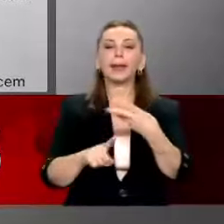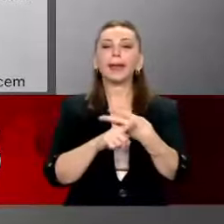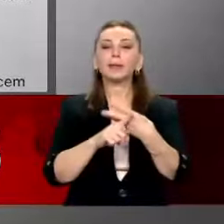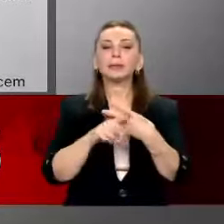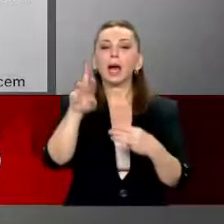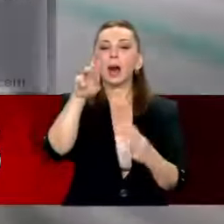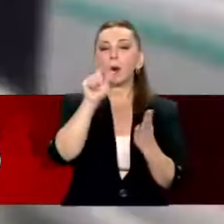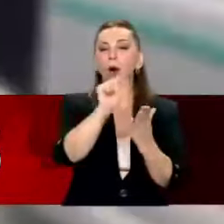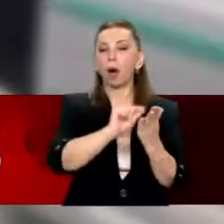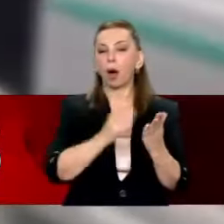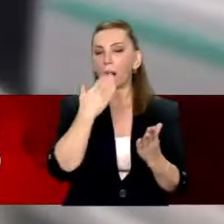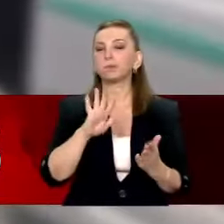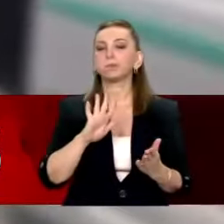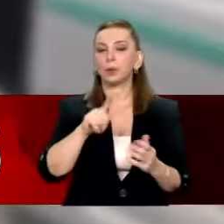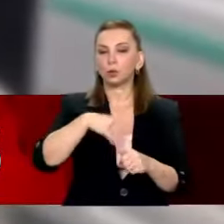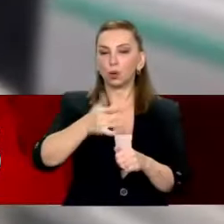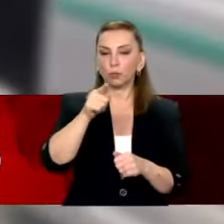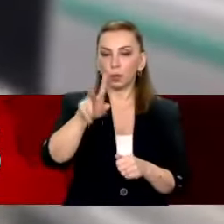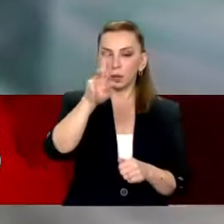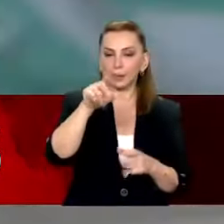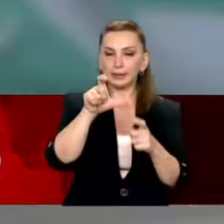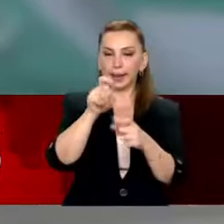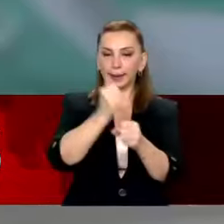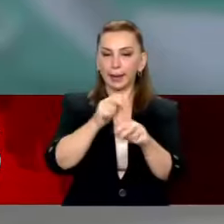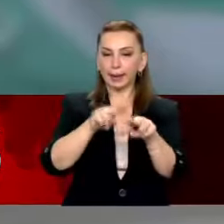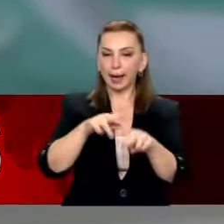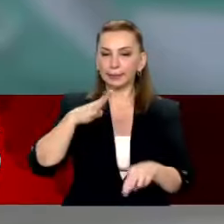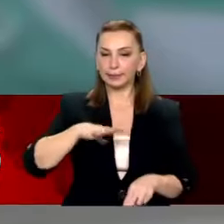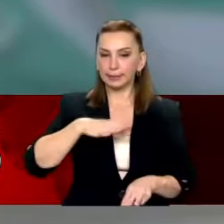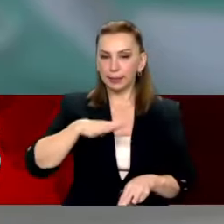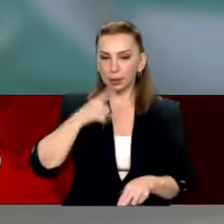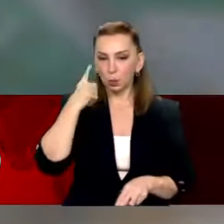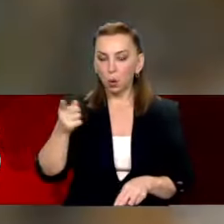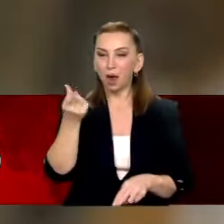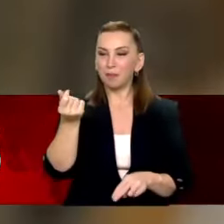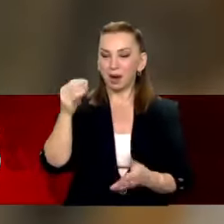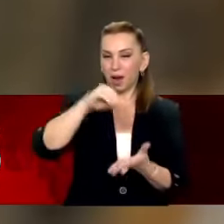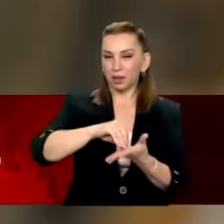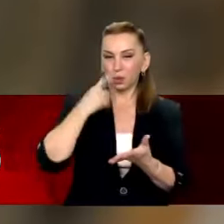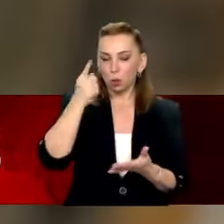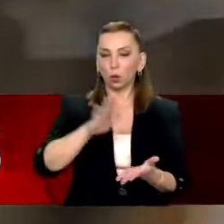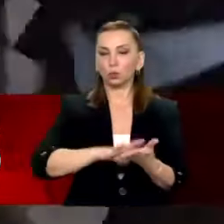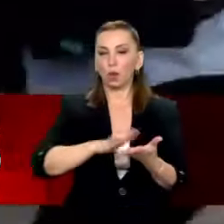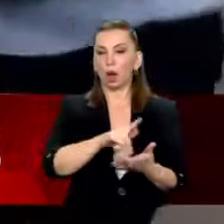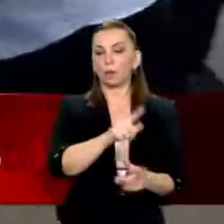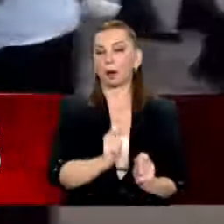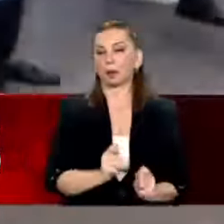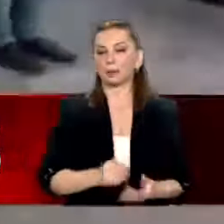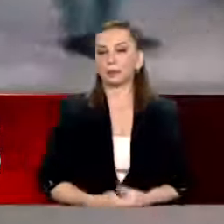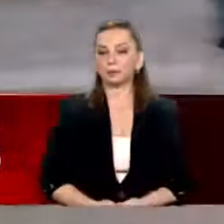bile doldurmadı Daha sonrasında bu raporları SGK'dan istedikleri tutarda para alabilecek şekilde düzenlediler